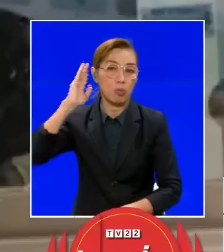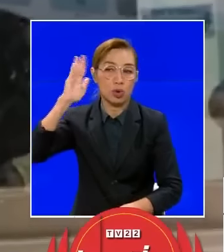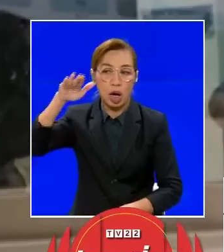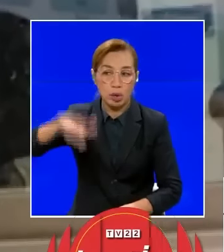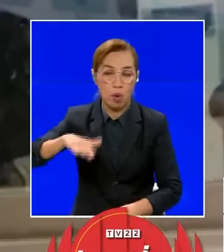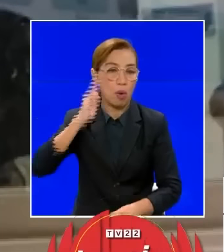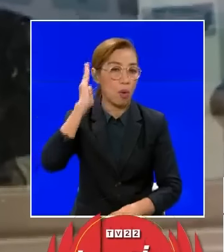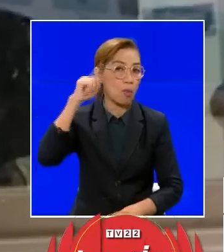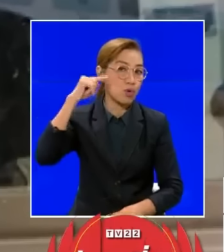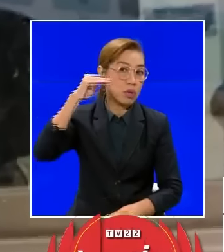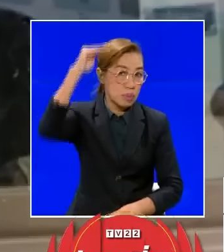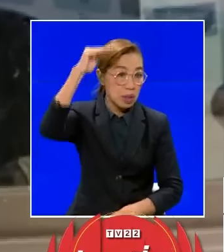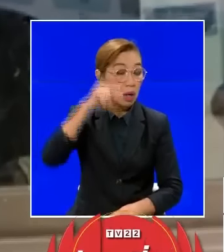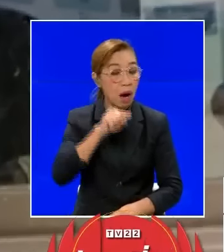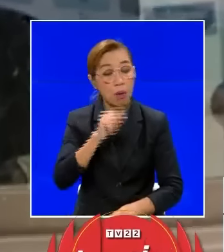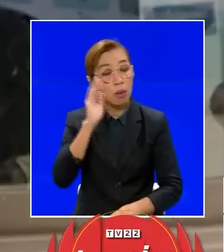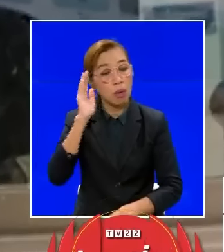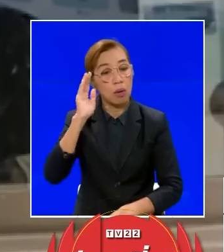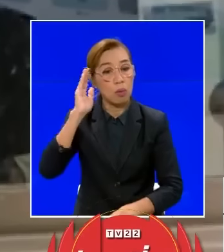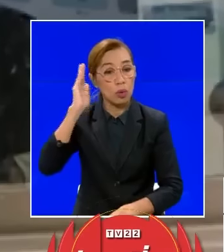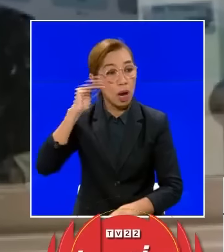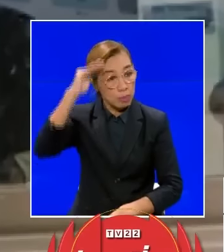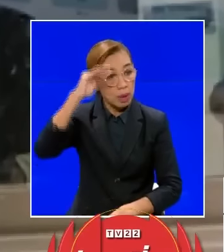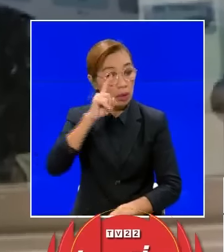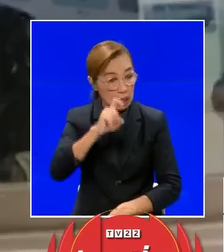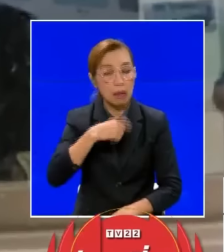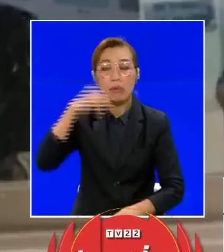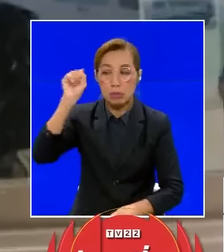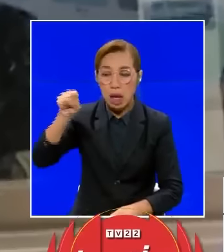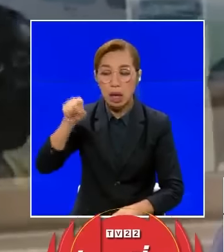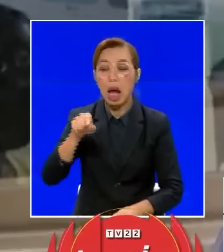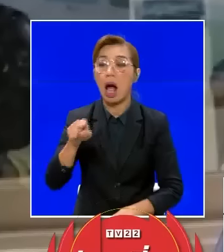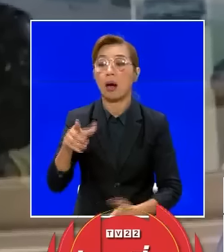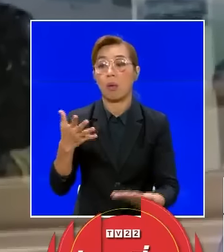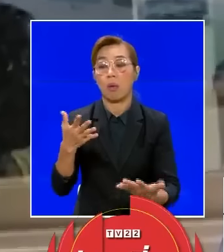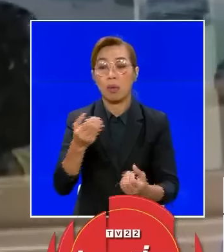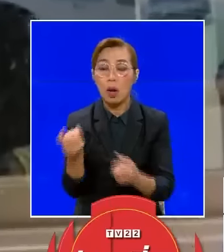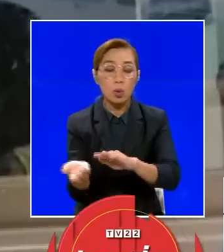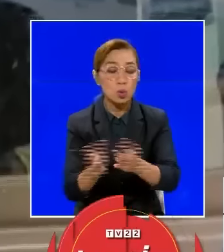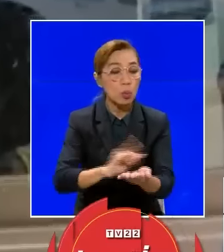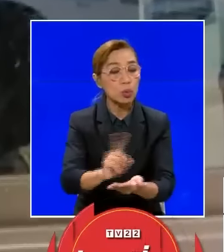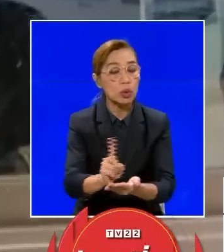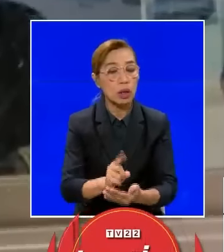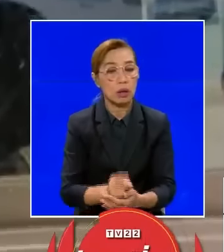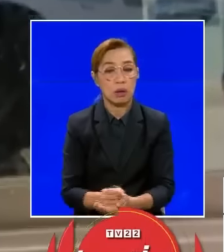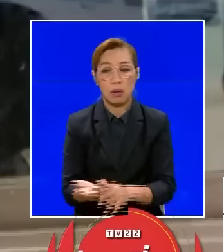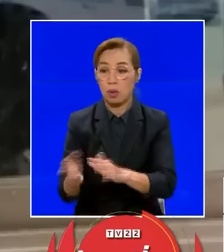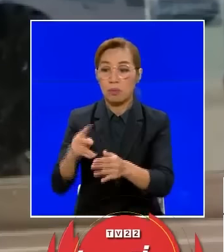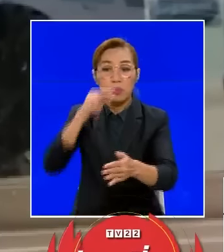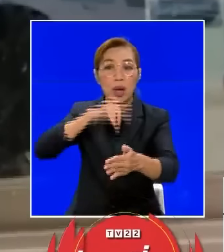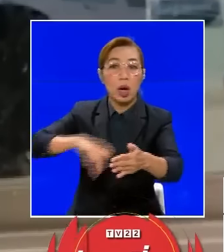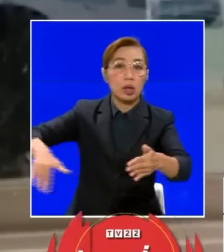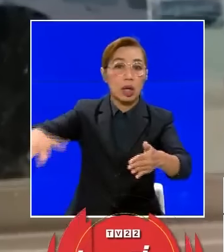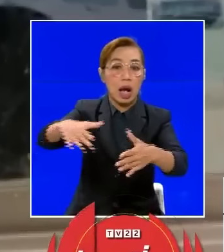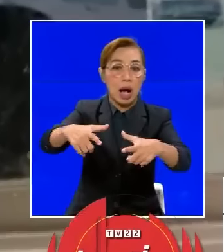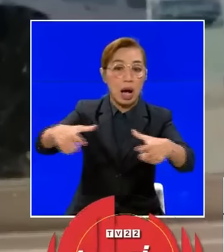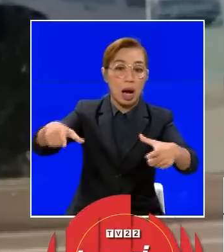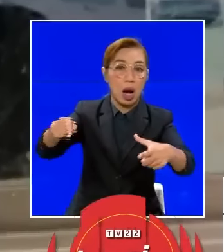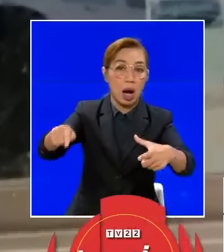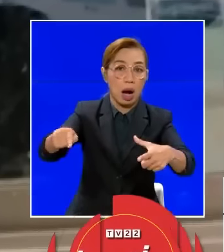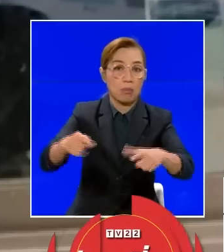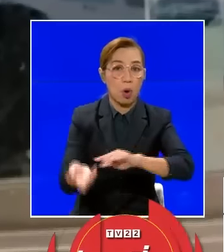ายครับ พี่ชายก็โดนยิงตาย ครับ หมดเลย ครับ แล้วศพอยู่ที่ไหน เป็นอ่างน้ำขนาด